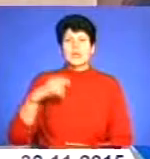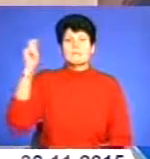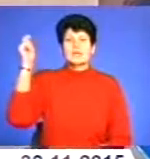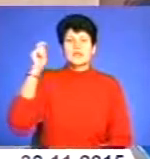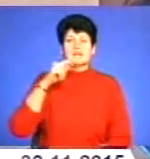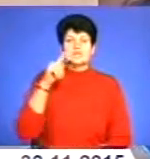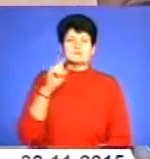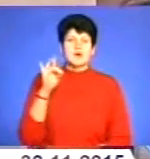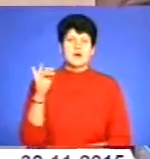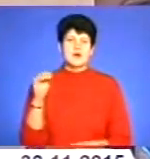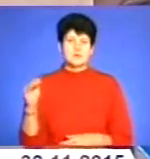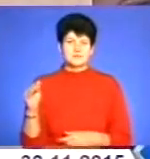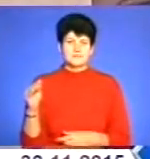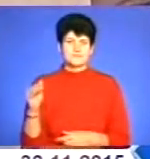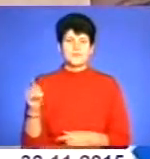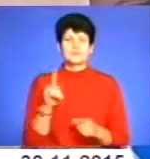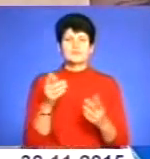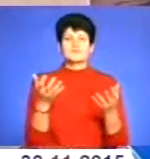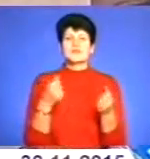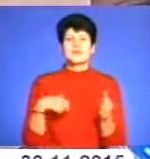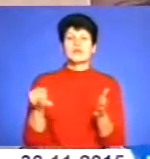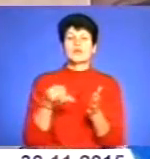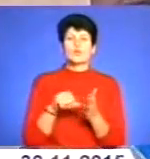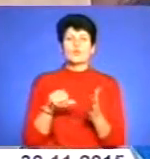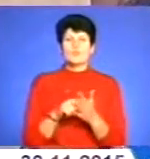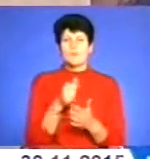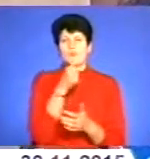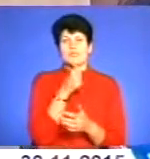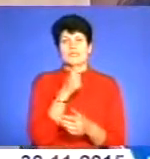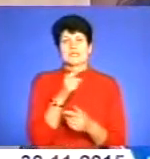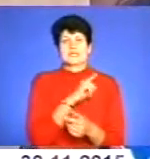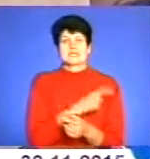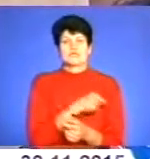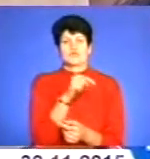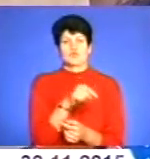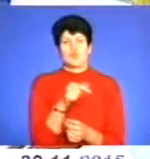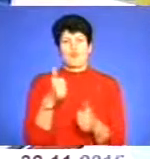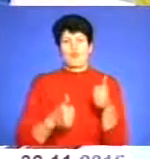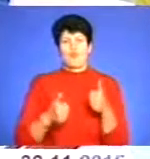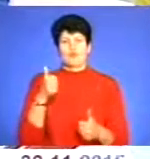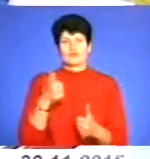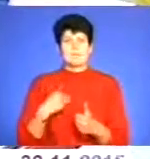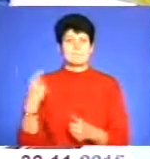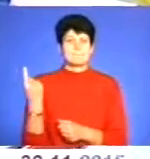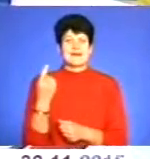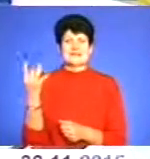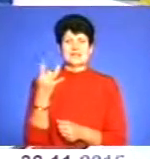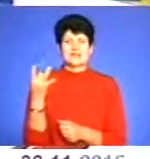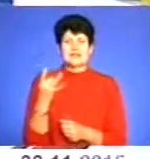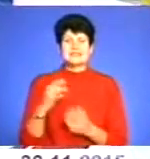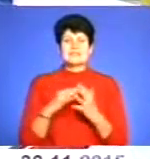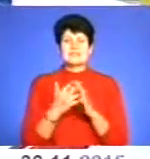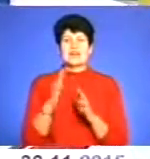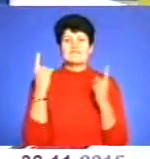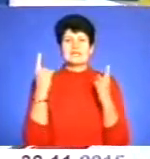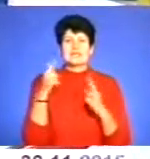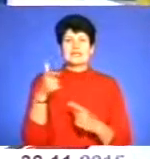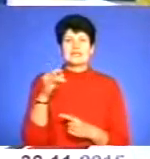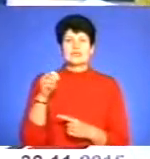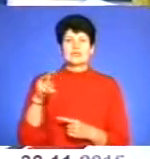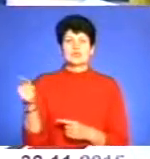і щоб взяти участь, спробувати свої сили в цьому конкурсі. Я перший раз. Я з села Великий Глибочок